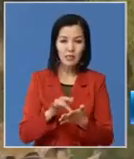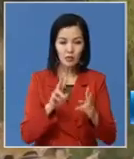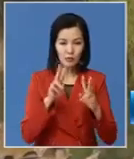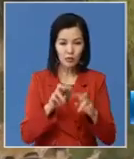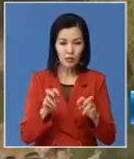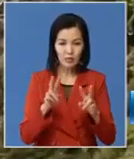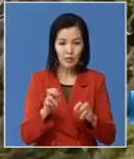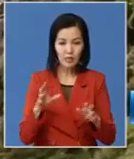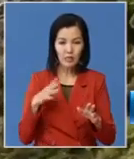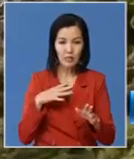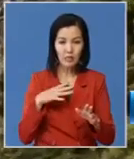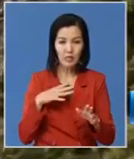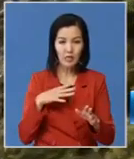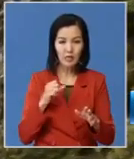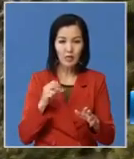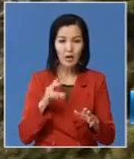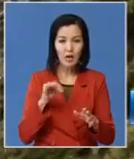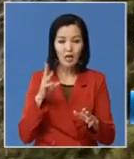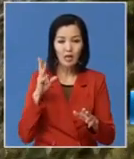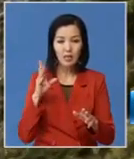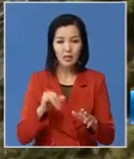Нүсіп, Жетісу, Талдықорған.